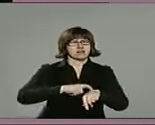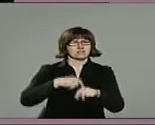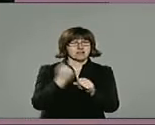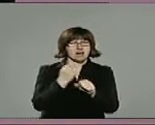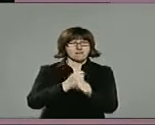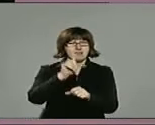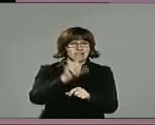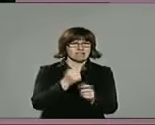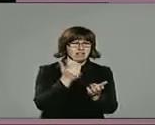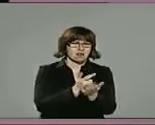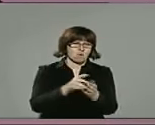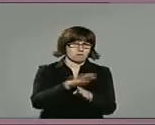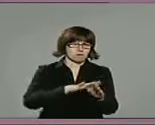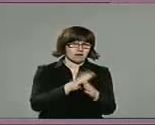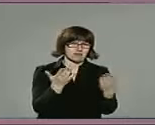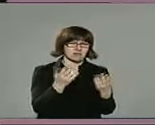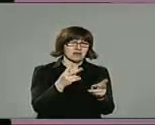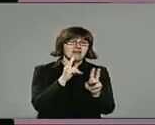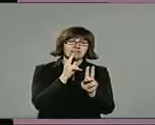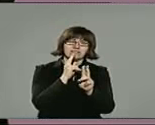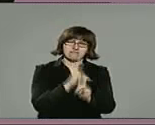beim Niedriglohnsektor.